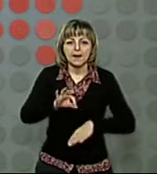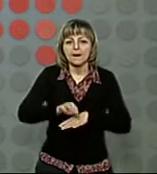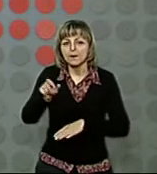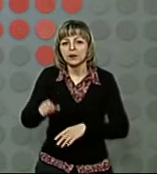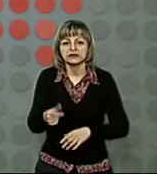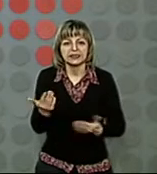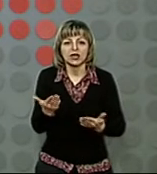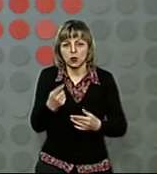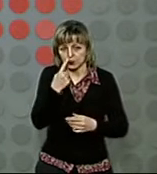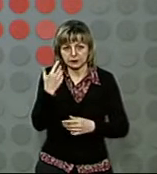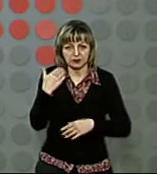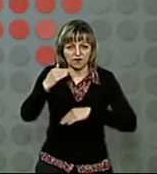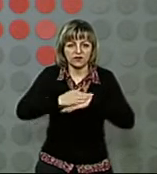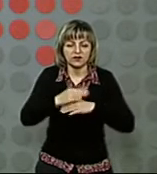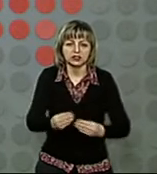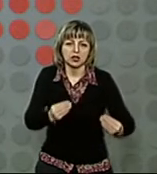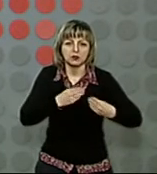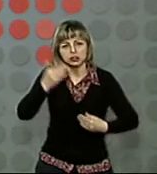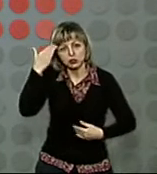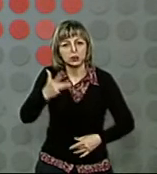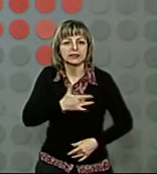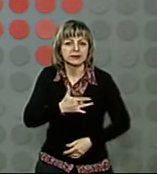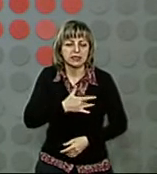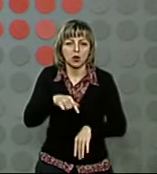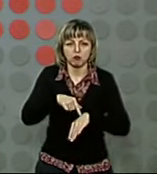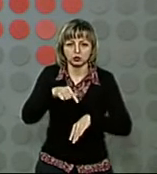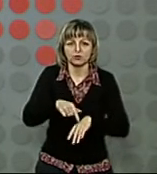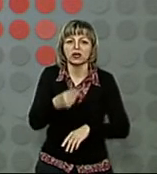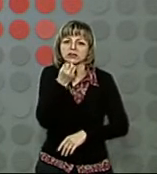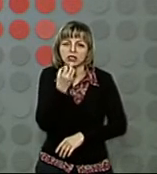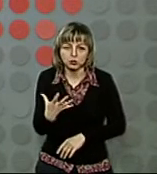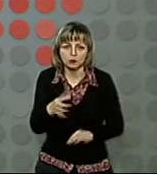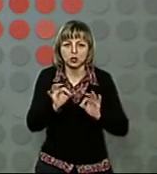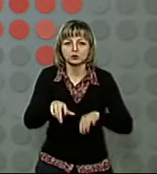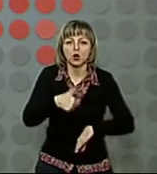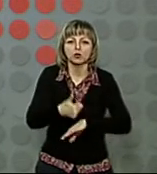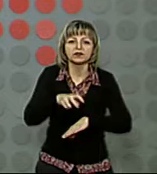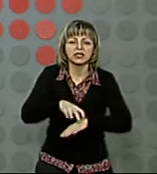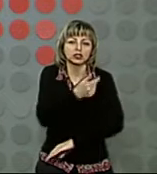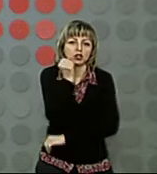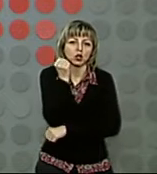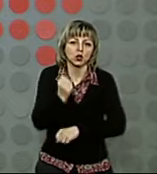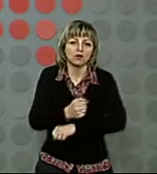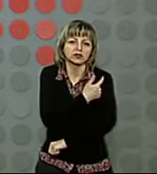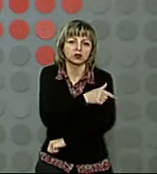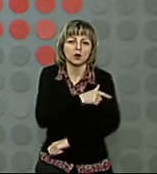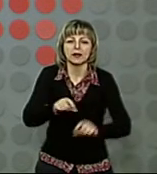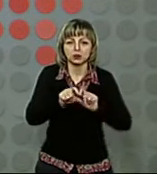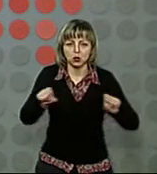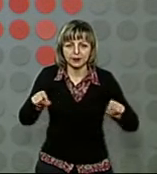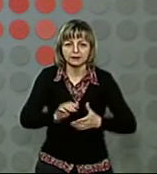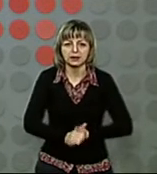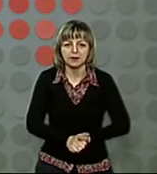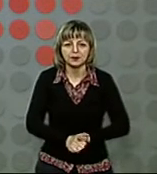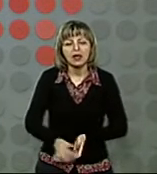Пацієнт, якому напередодні ввечері пересадили донорське серце, почувається добре, розповів головний лікар Ковальського медоб'єднання Олег